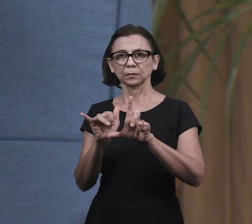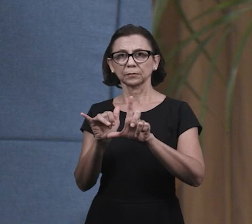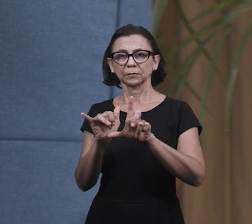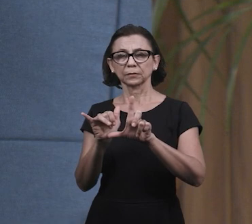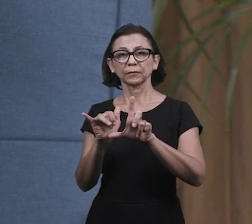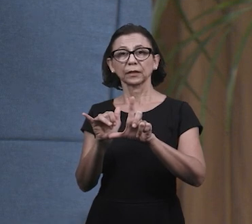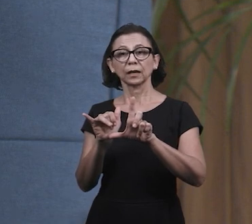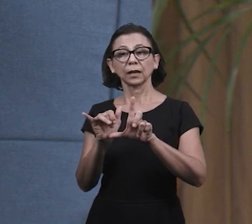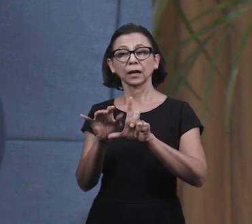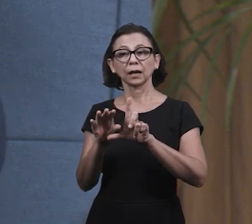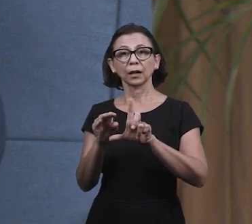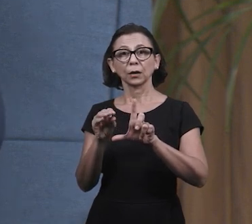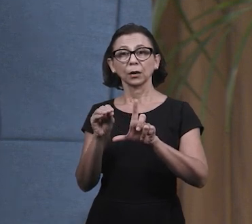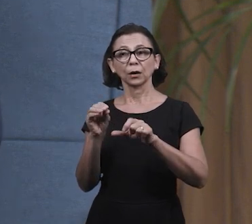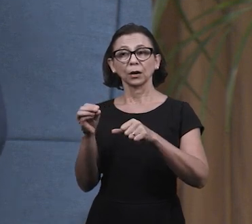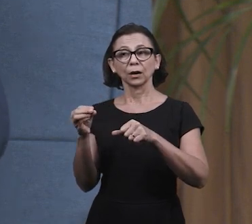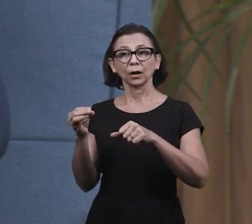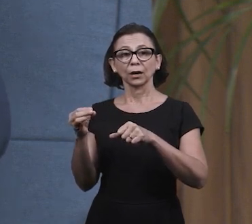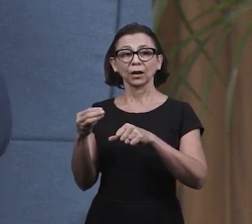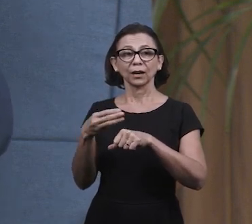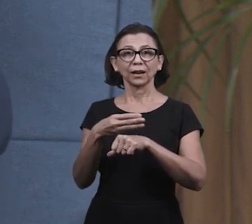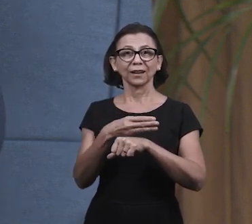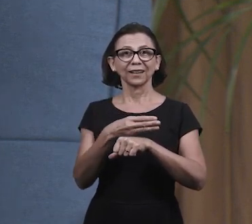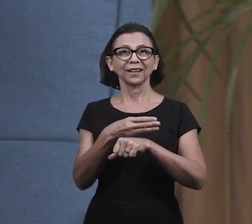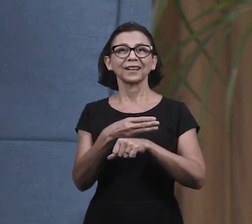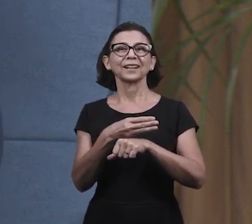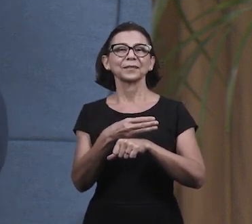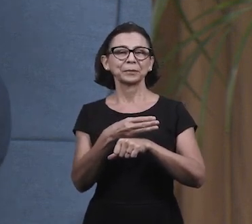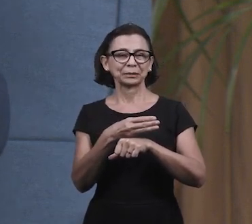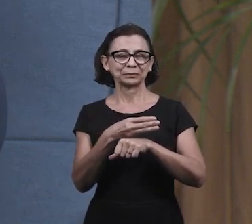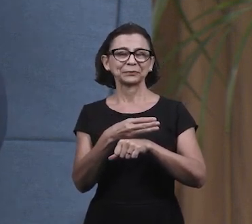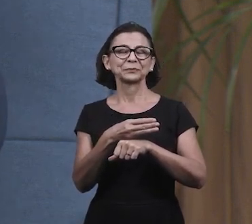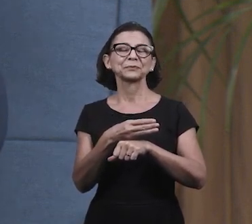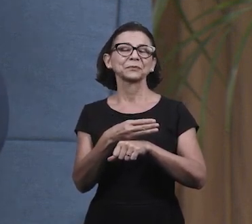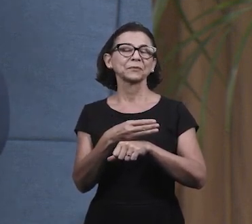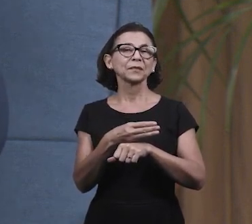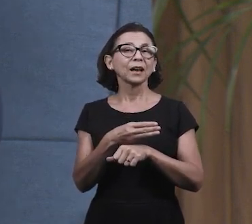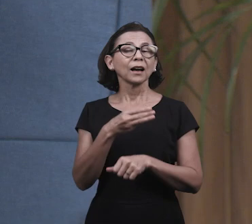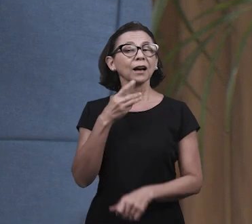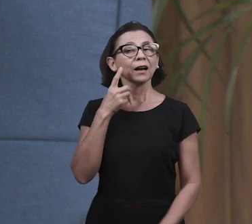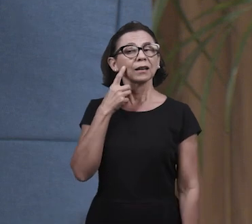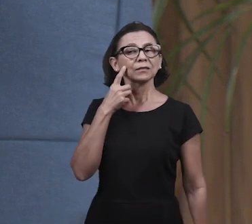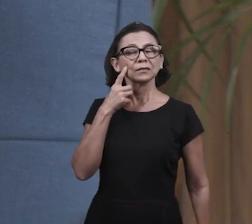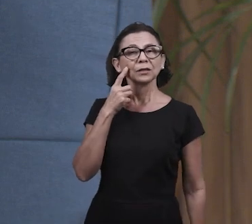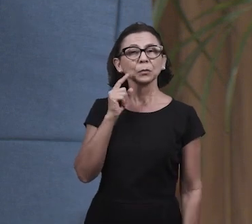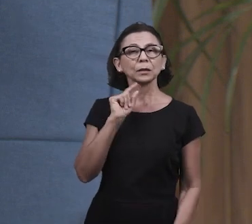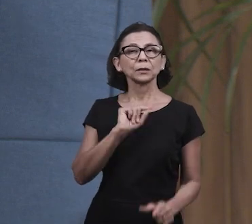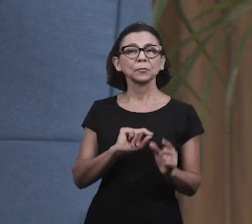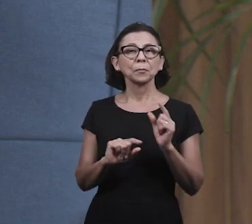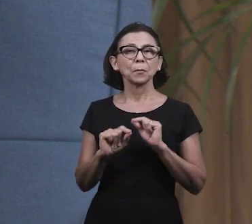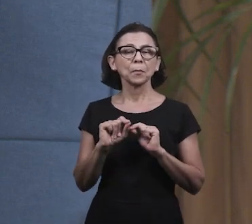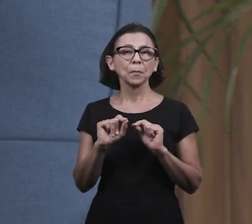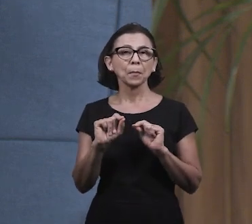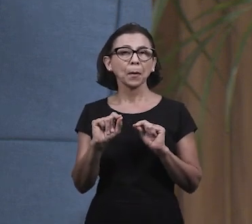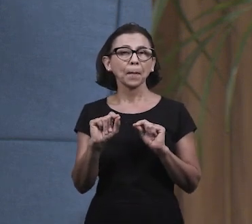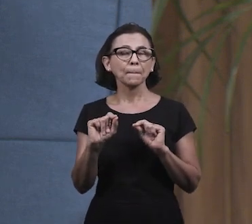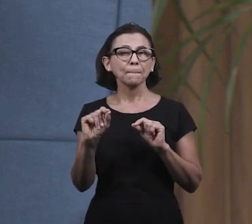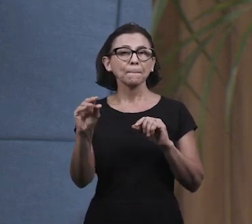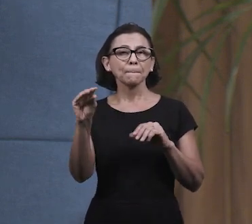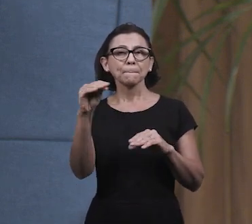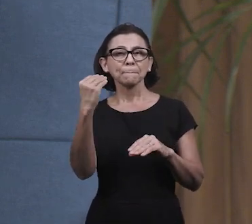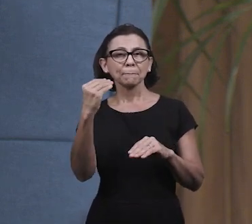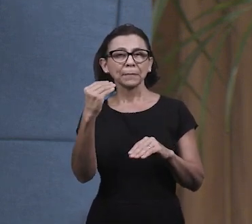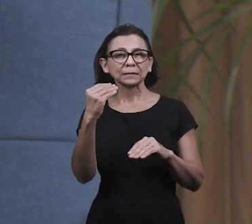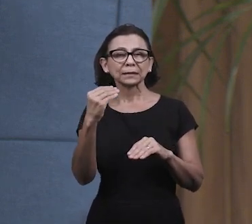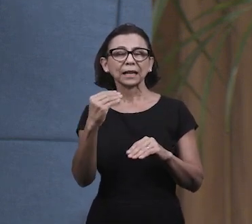votre smartphone vers ce code. Et dans ce code présenté, à travers Donc, il